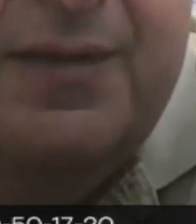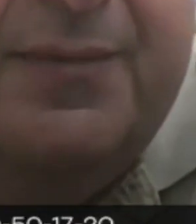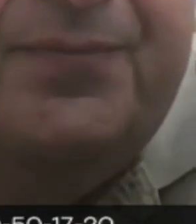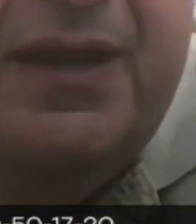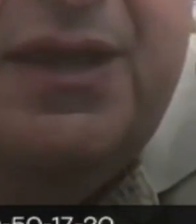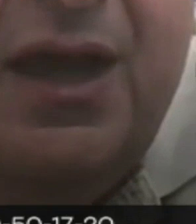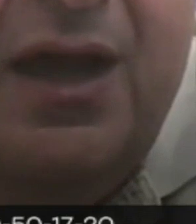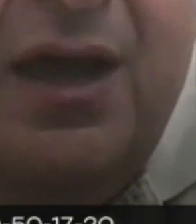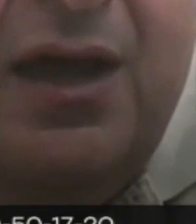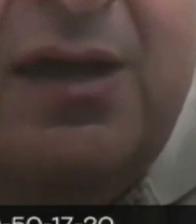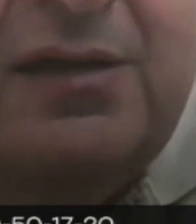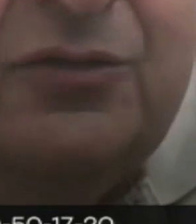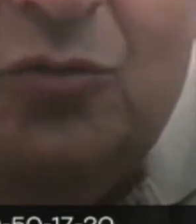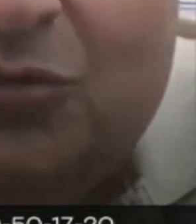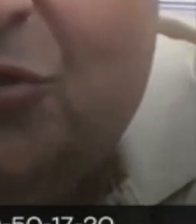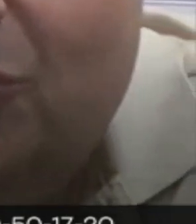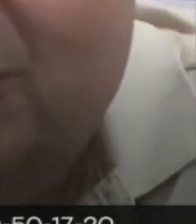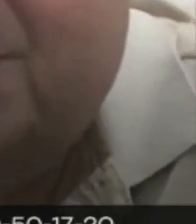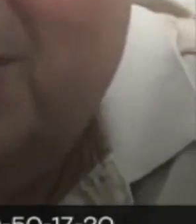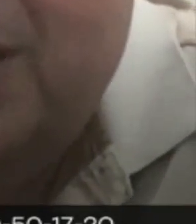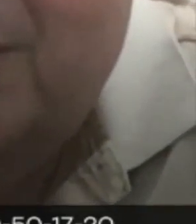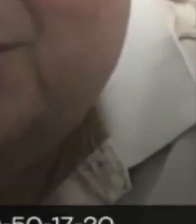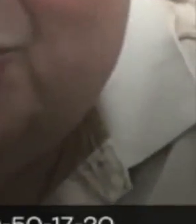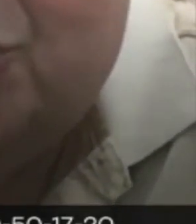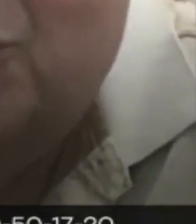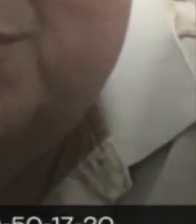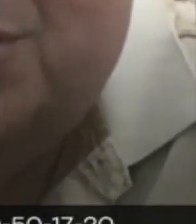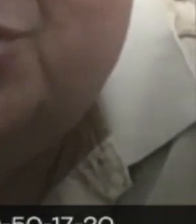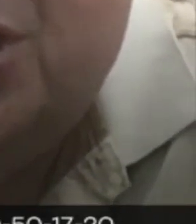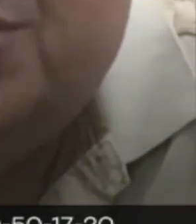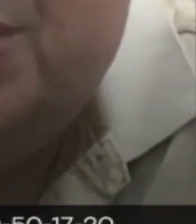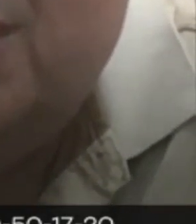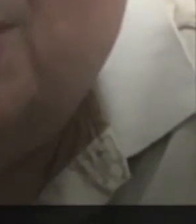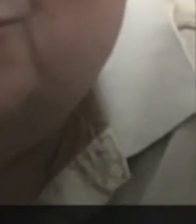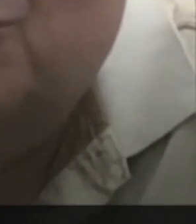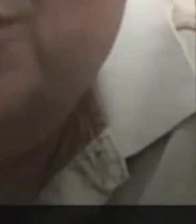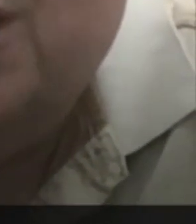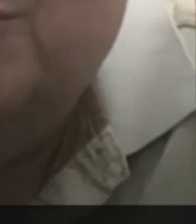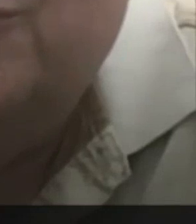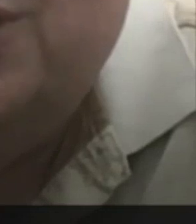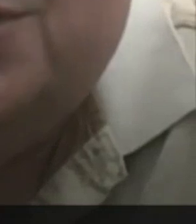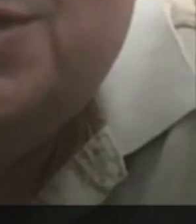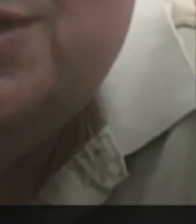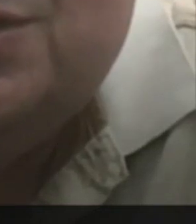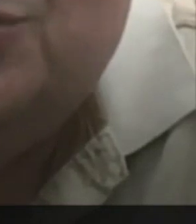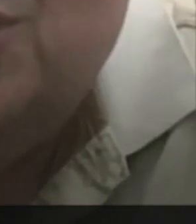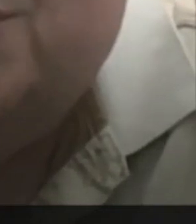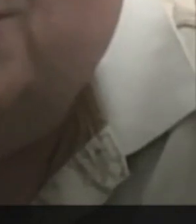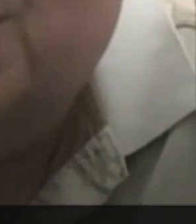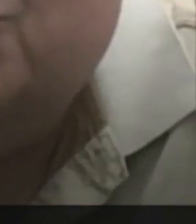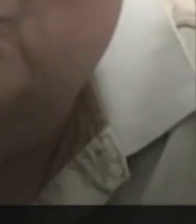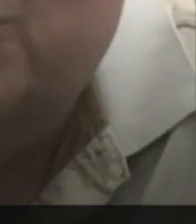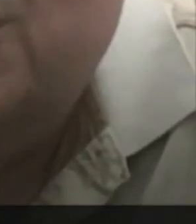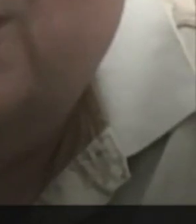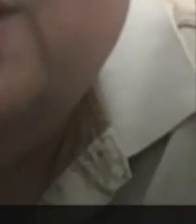далее. Я думаю, что и Хизбалла, и Хамас уже сдулись, и сейчас Хамас думает, как бы вылезти из этой ситуации